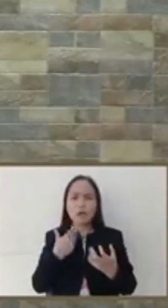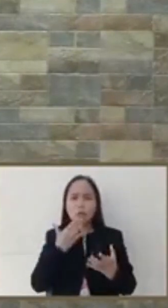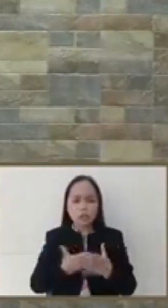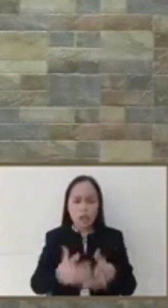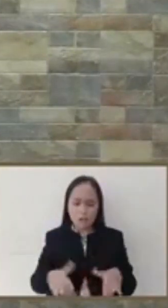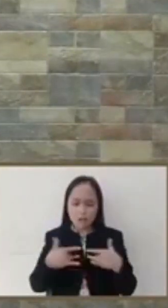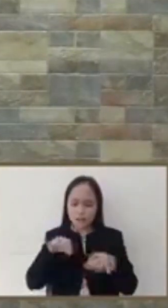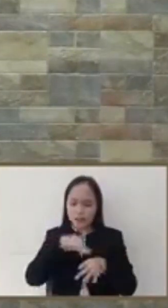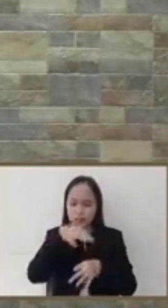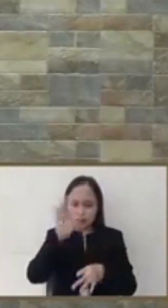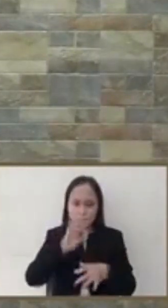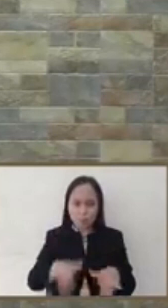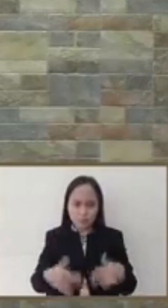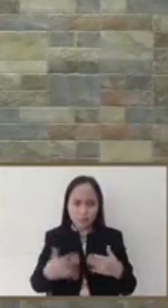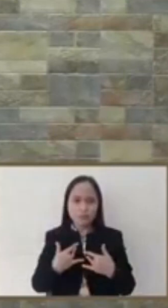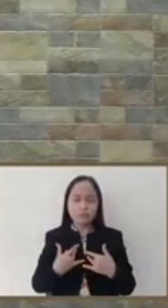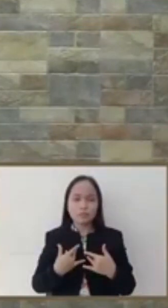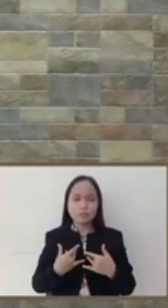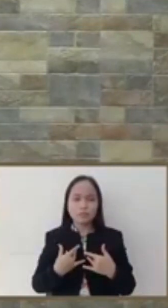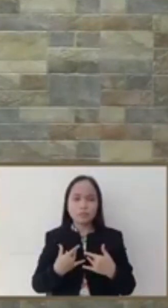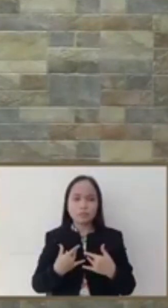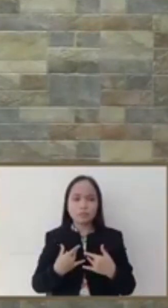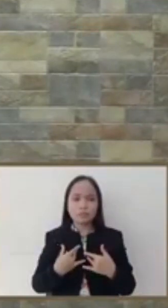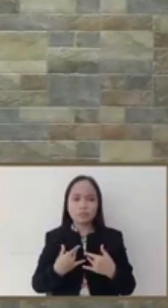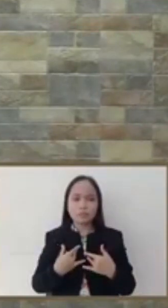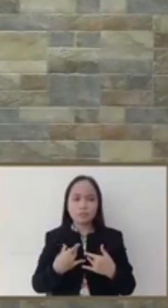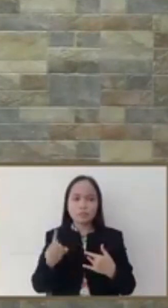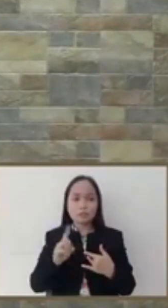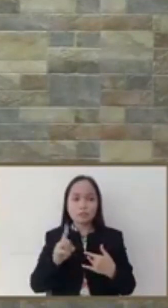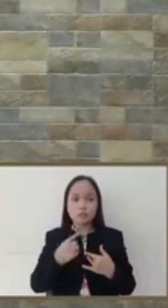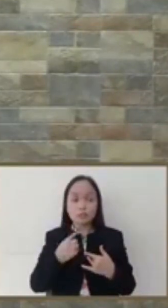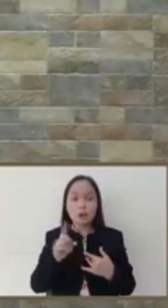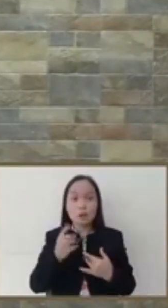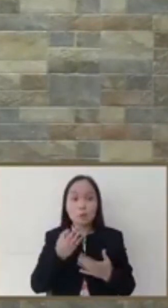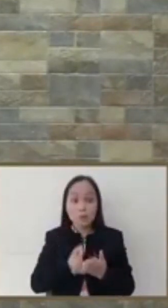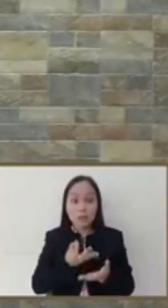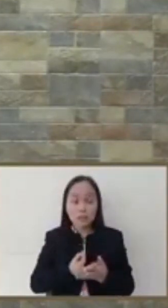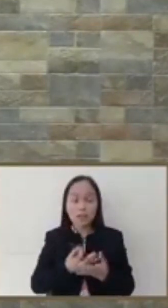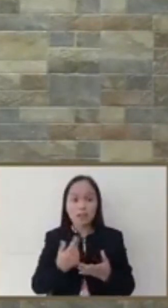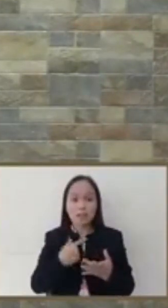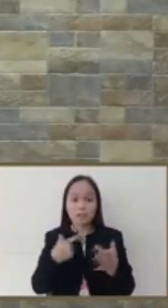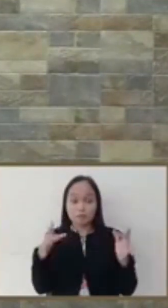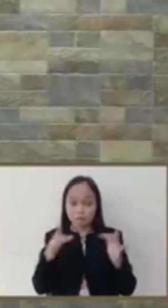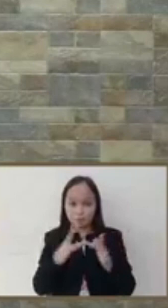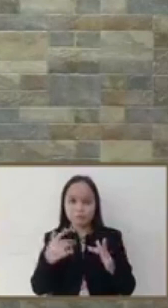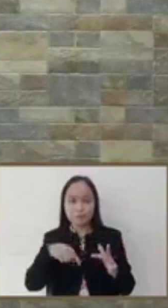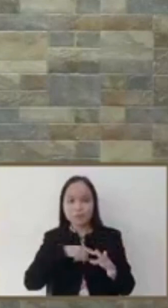na buhay. Kapatid, sa tanggapin po natin sa hindi, ang ating pera may kinalaman sa ating